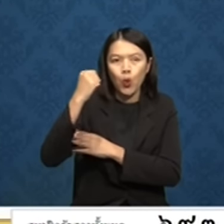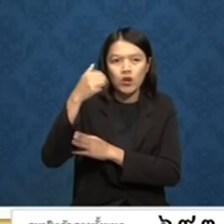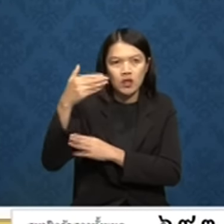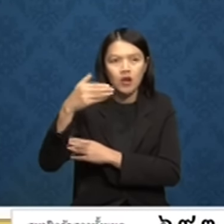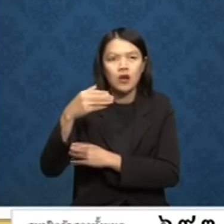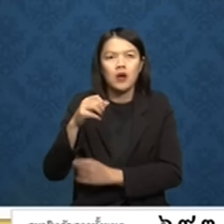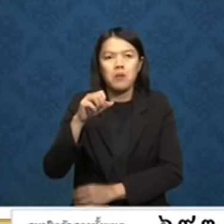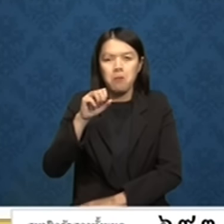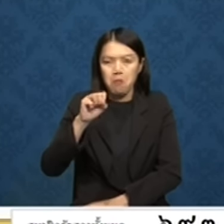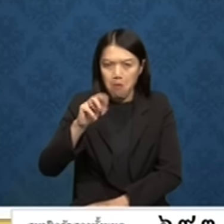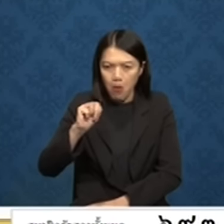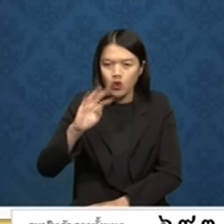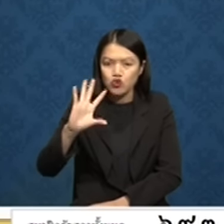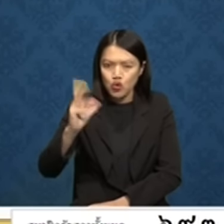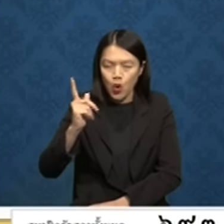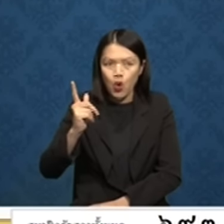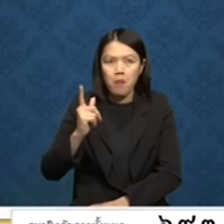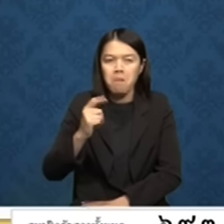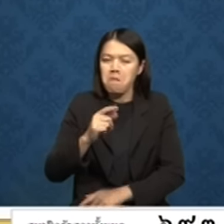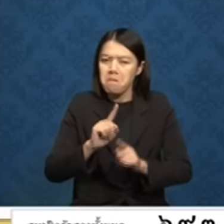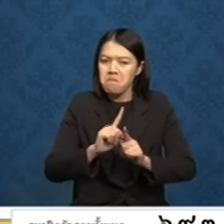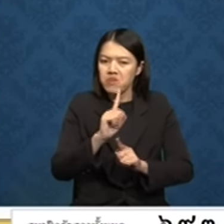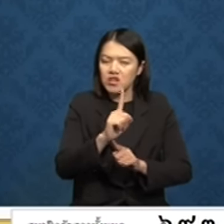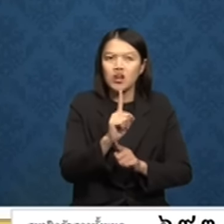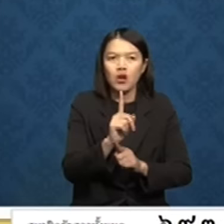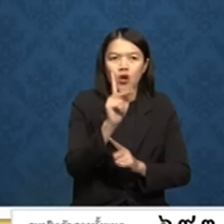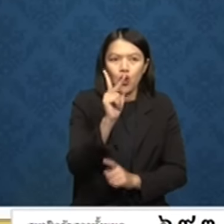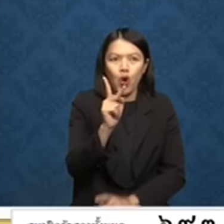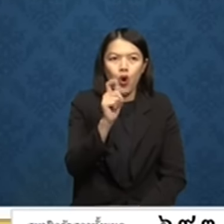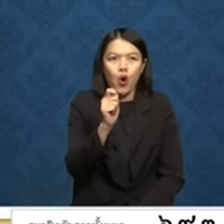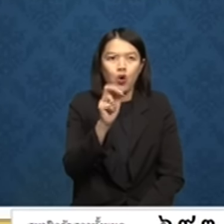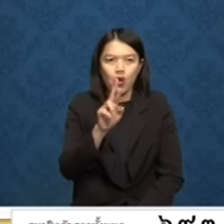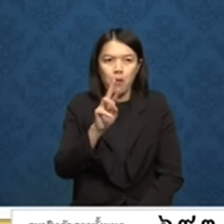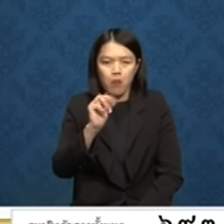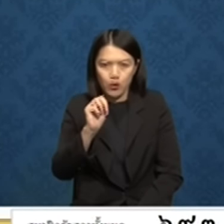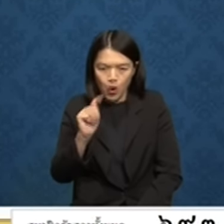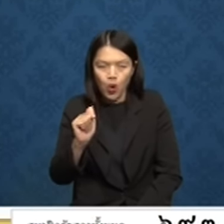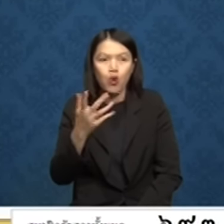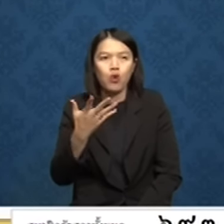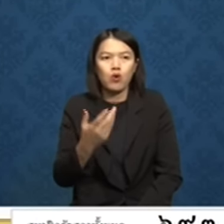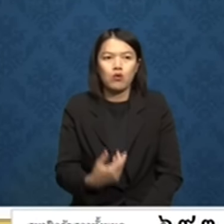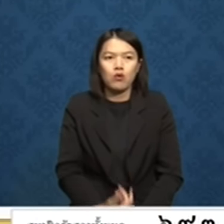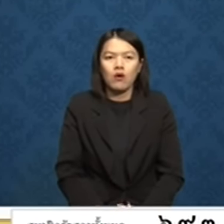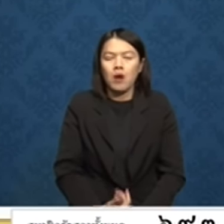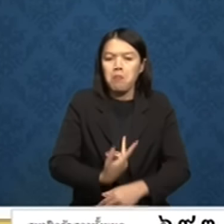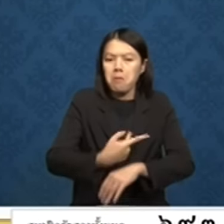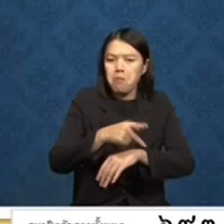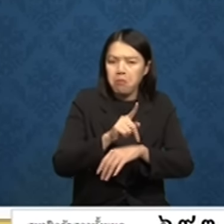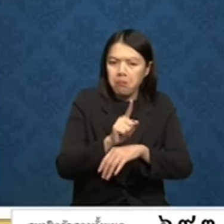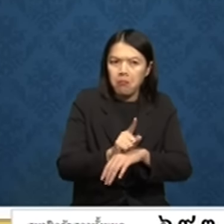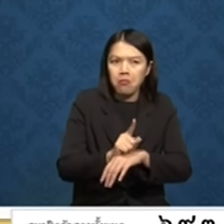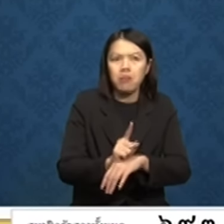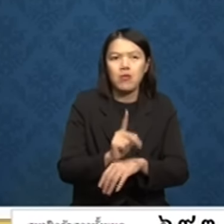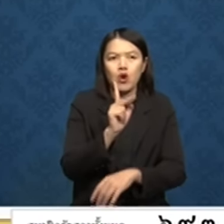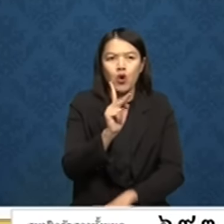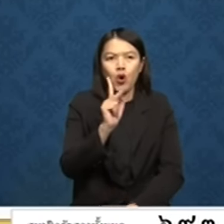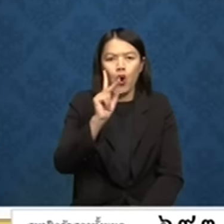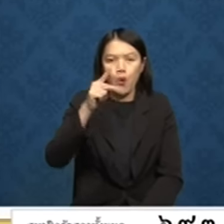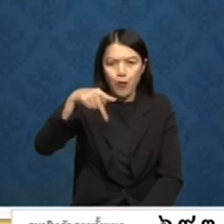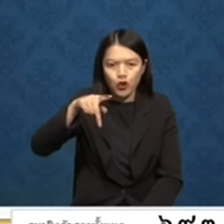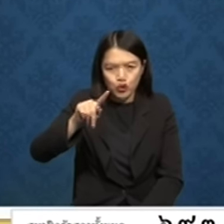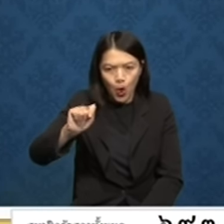ช.เป็นหัวเบอร์หนึ่งของกอรมน.เป็นประธานบอร์ดกอรมน.และเป็นประธานกพต.หรือว่าคณะกรรมการยุทธ